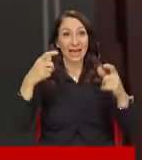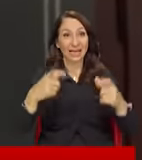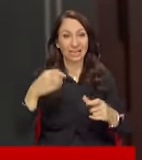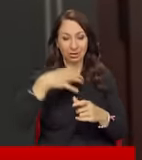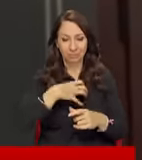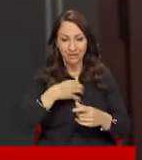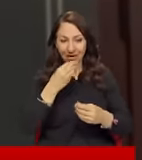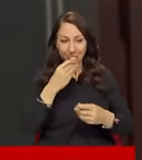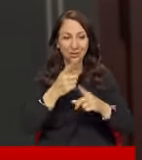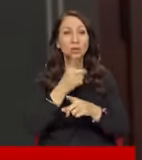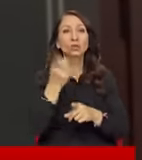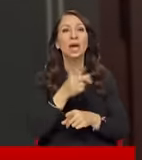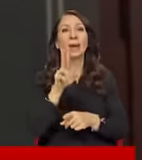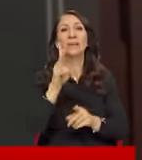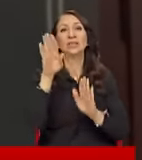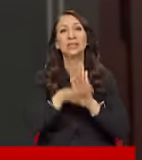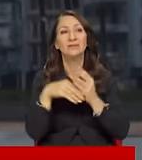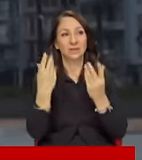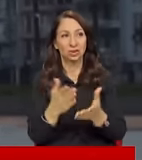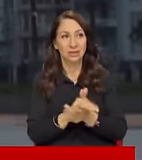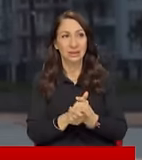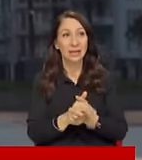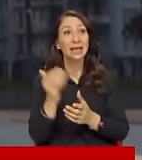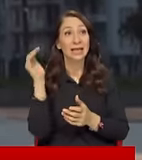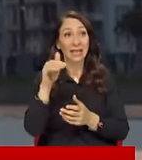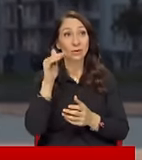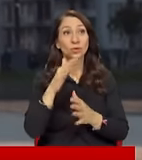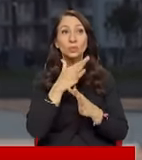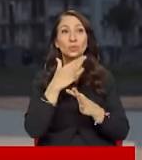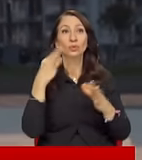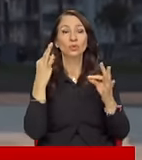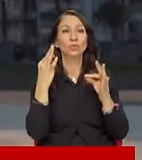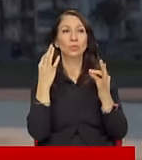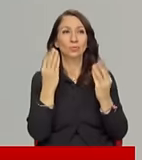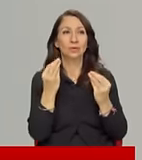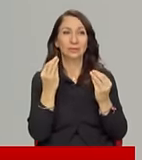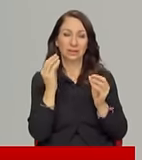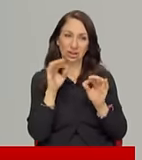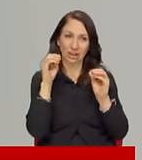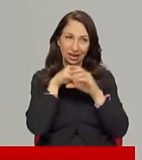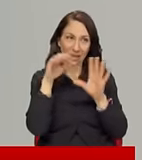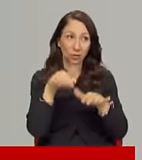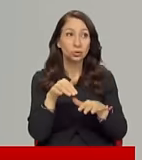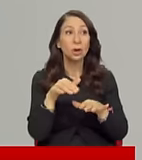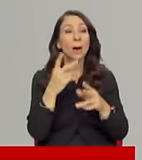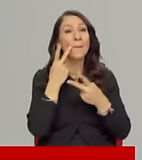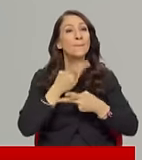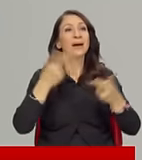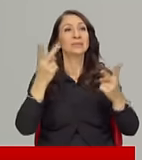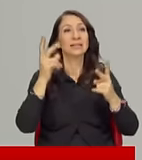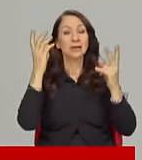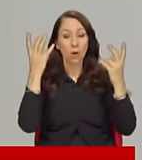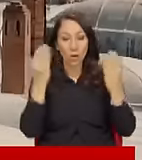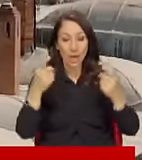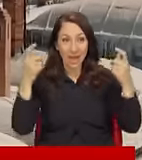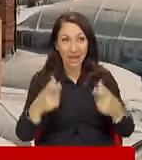tesislerimizde %25 indirim olanağı sağlayacağız. Geliyoruz. Mutlu Konak için geliyoruz. Bağımsızlık ateşinin yakıldığı